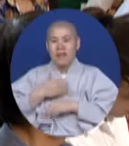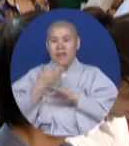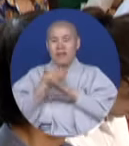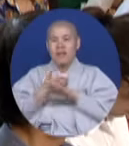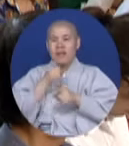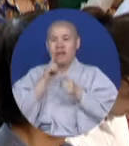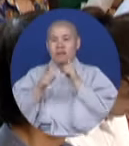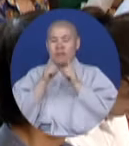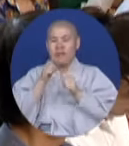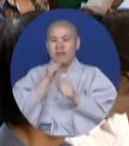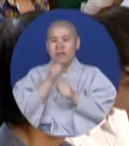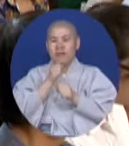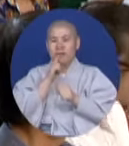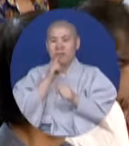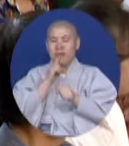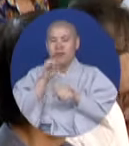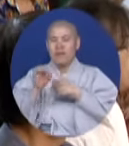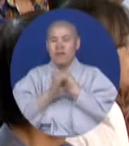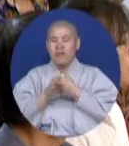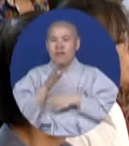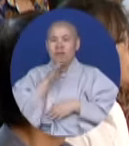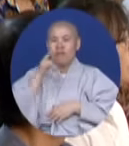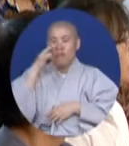진짜 엄마 가짜 엄마 이런 겁니다.